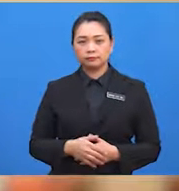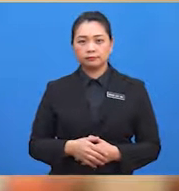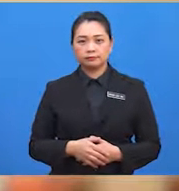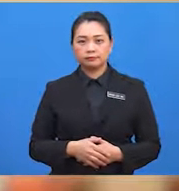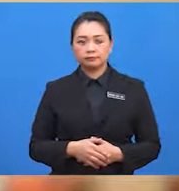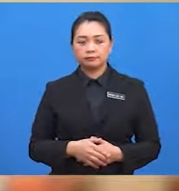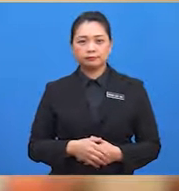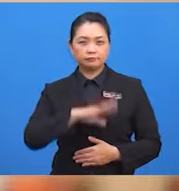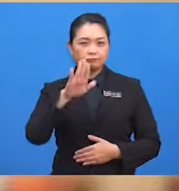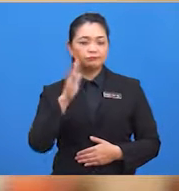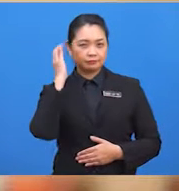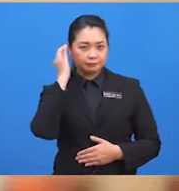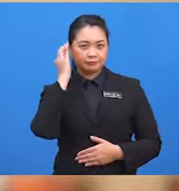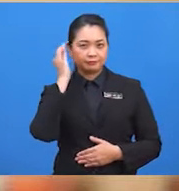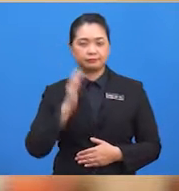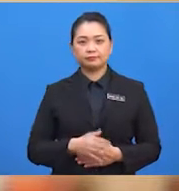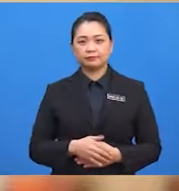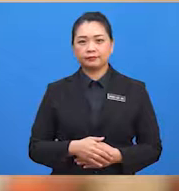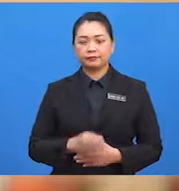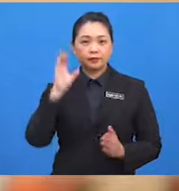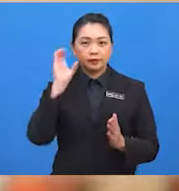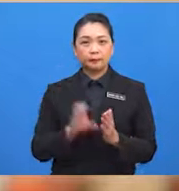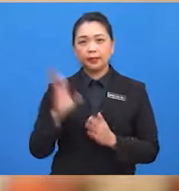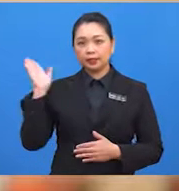semua tahu nampaknya. Gambar ini